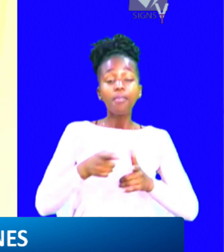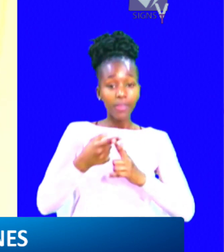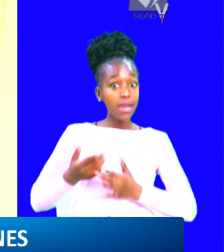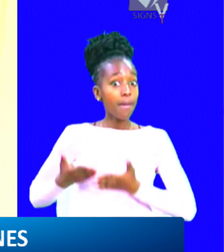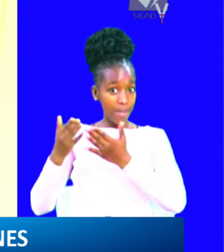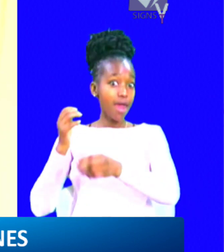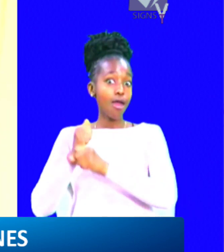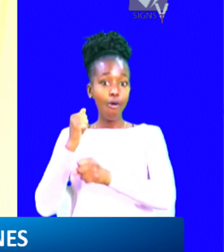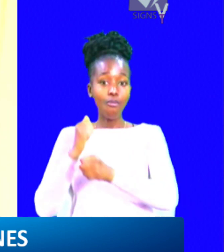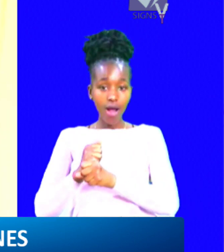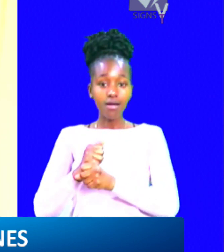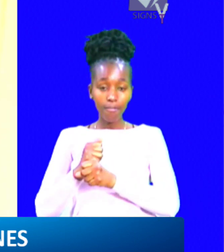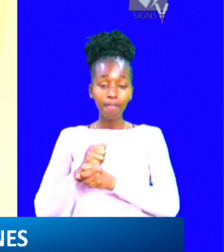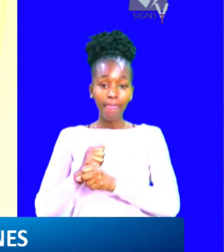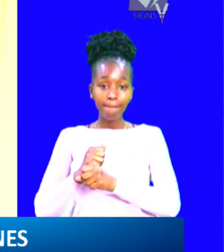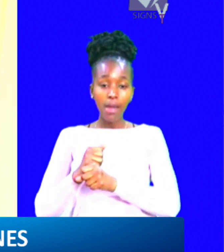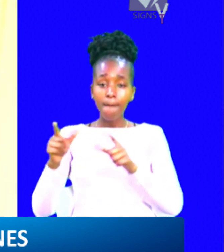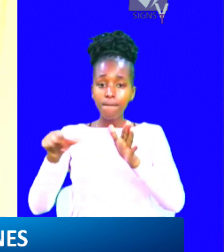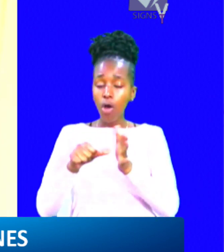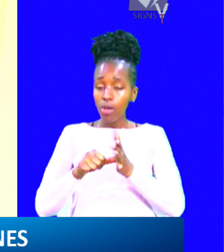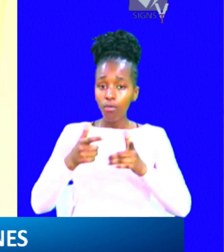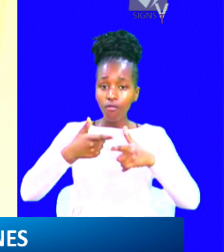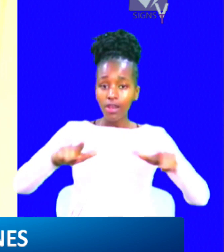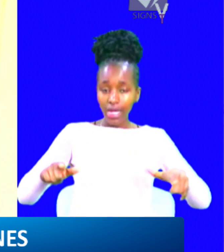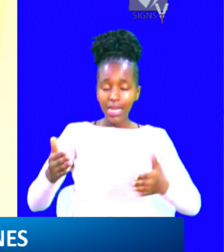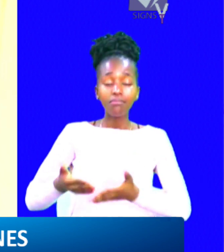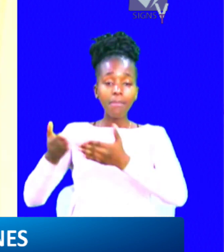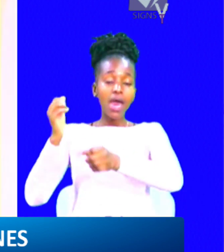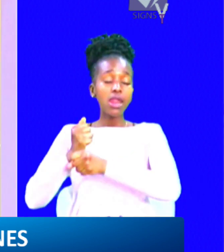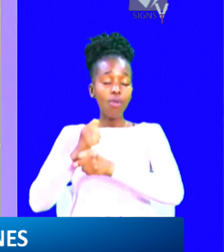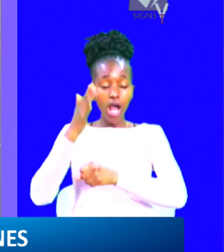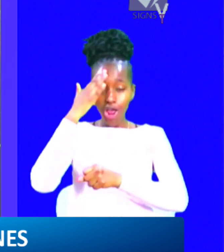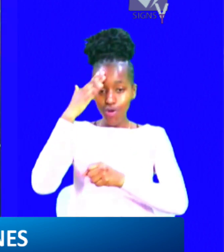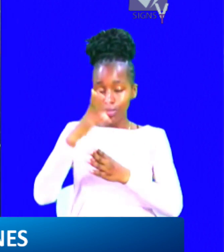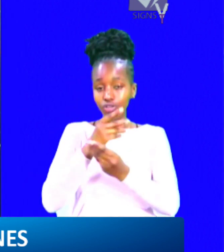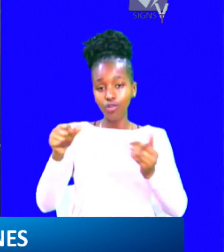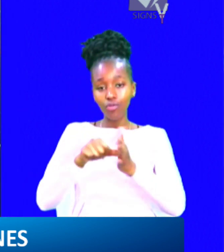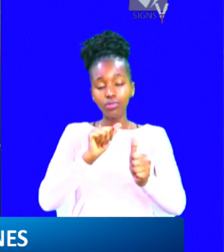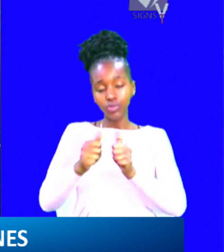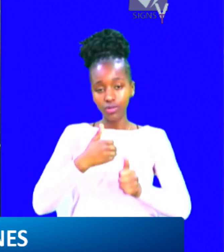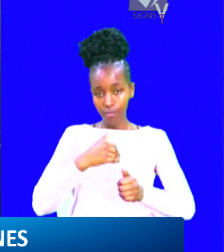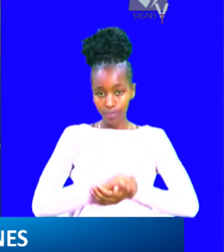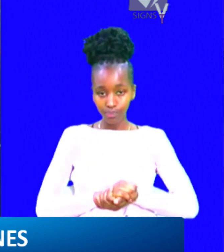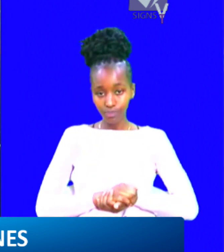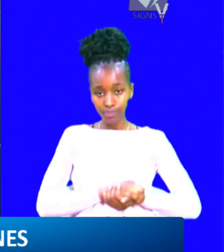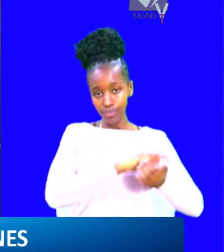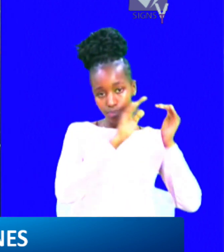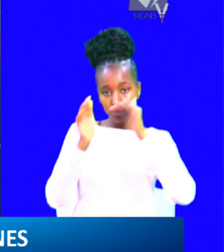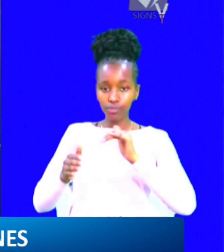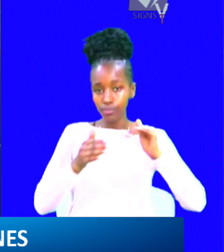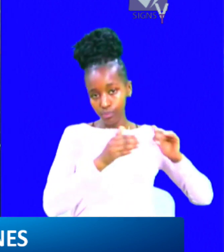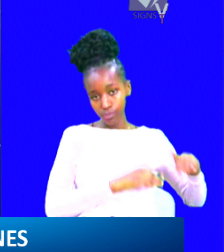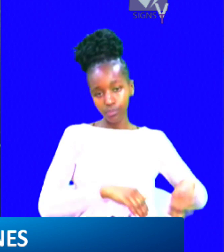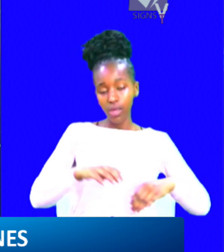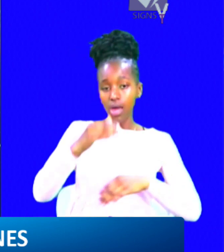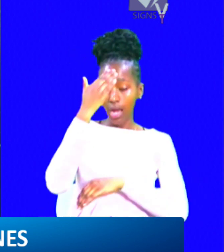waziri wangu wa mambo ya mashamba mwaka moja. Hiyo mambo ya caveat tuwe tumemaliza. And now to